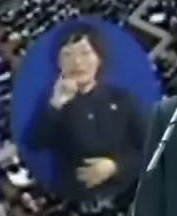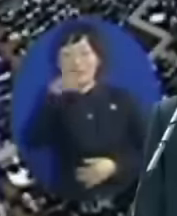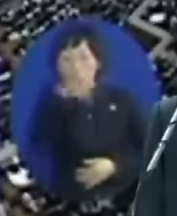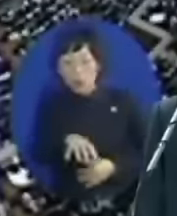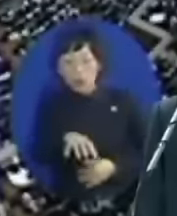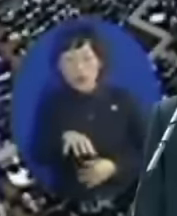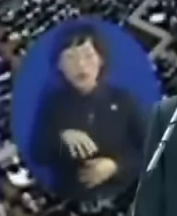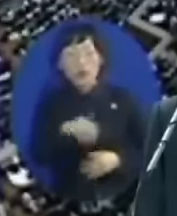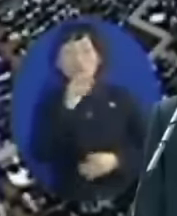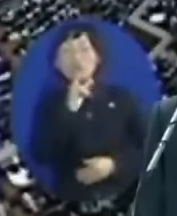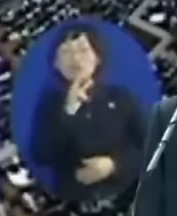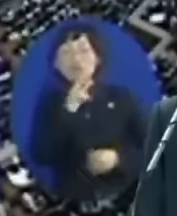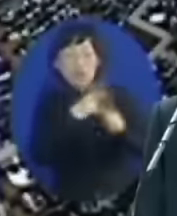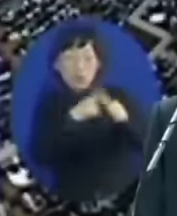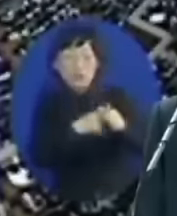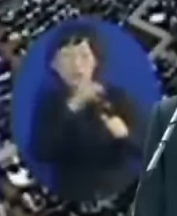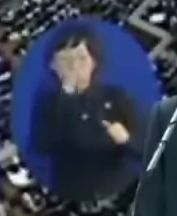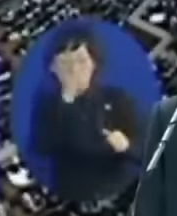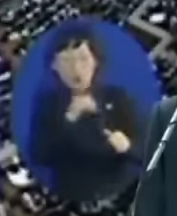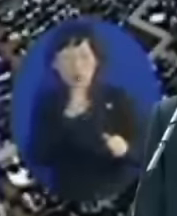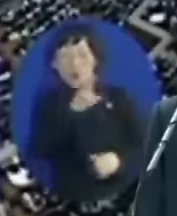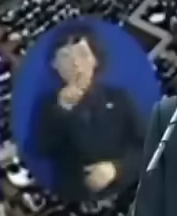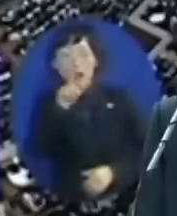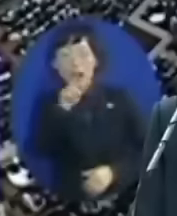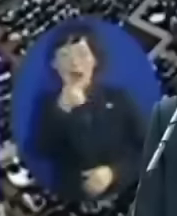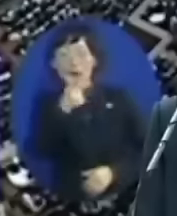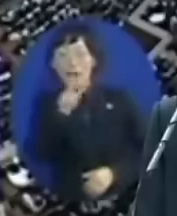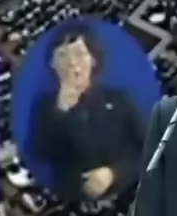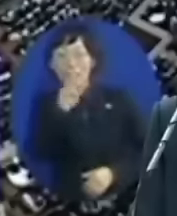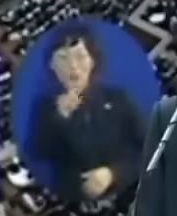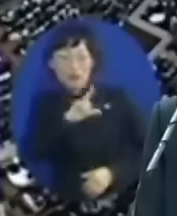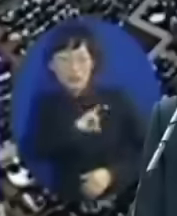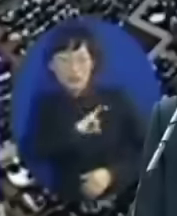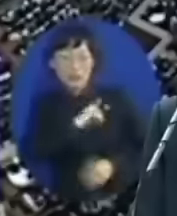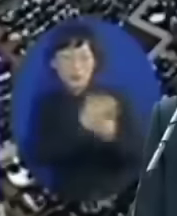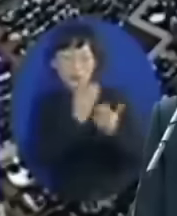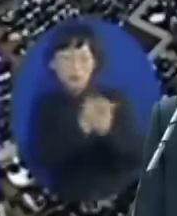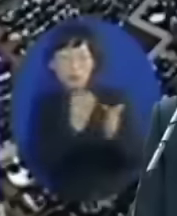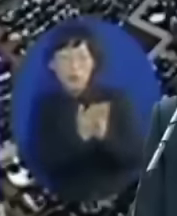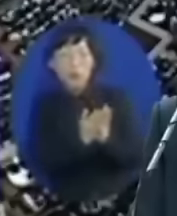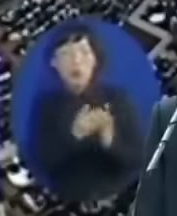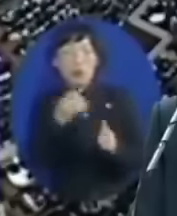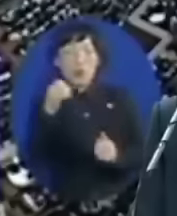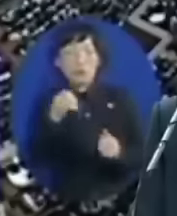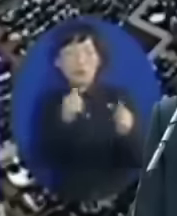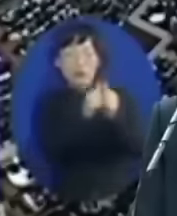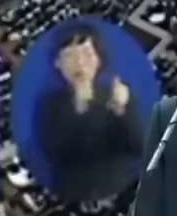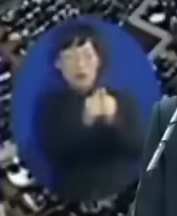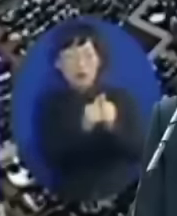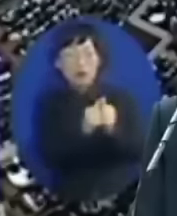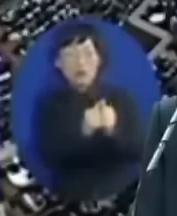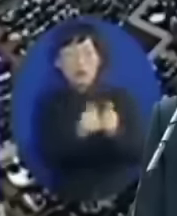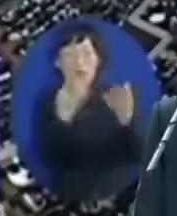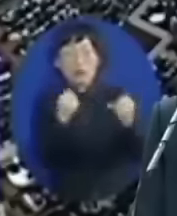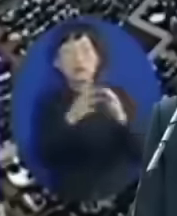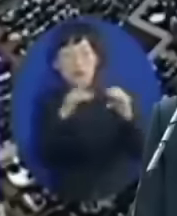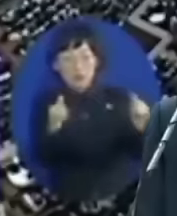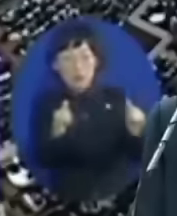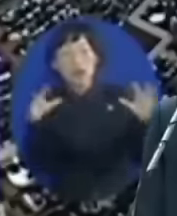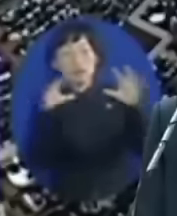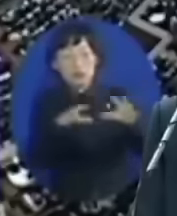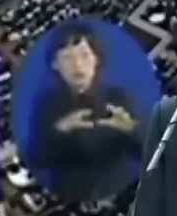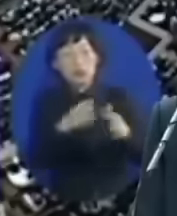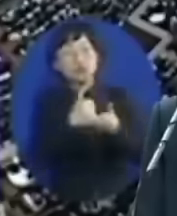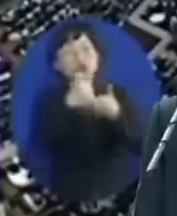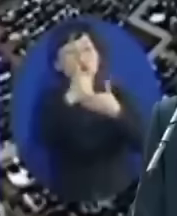있으니 곧 바나바와 니게를 하는 시몬과 구레네 사람 루기오와 분봉왕 헤롯의 정생 마나엔과 및 사울이라